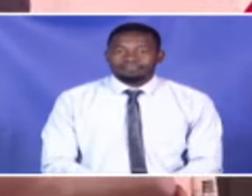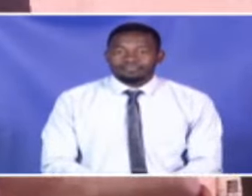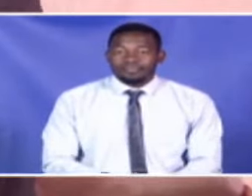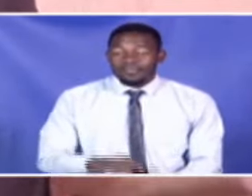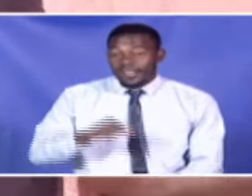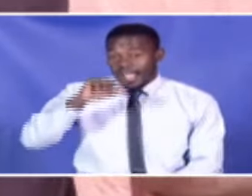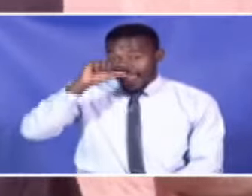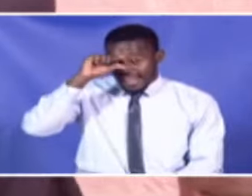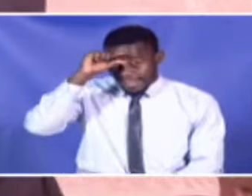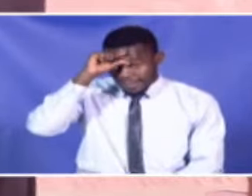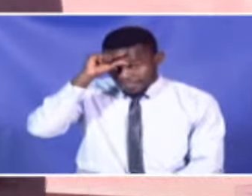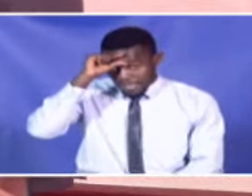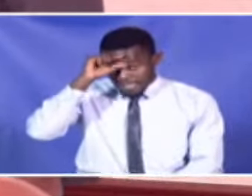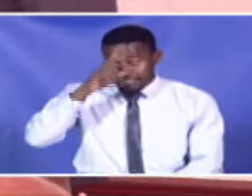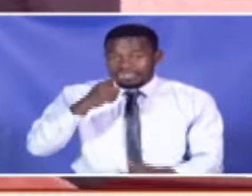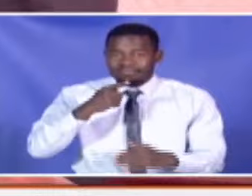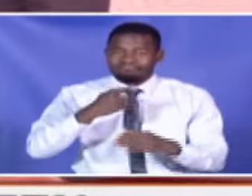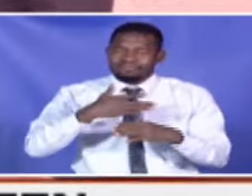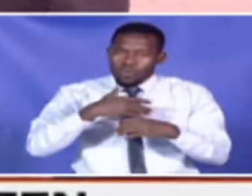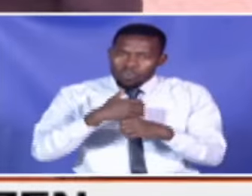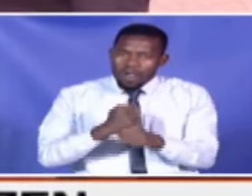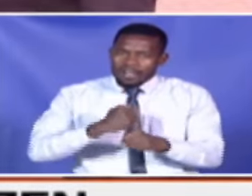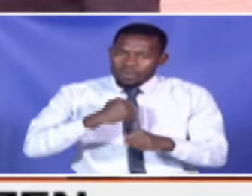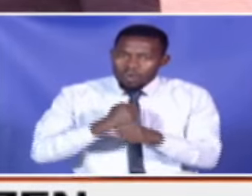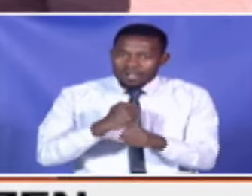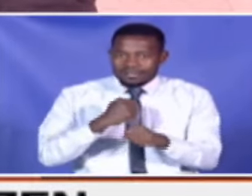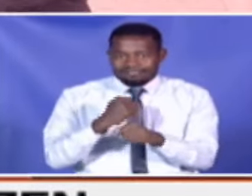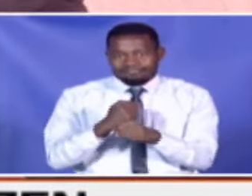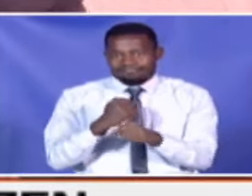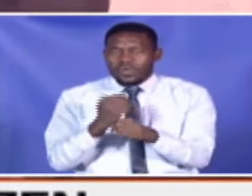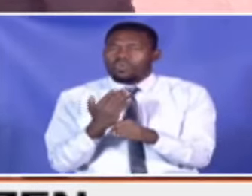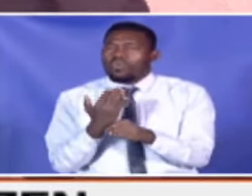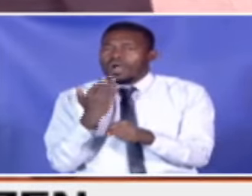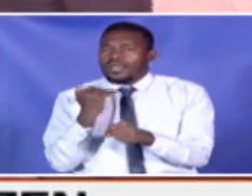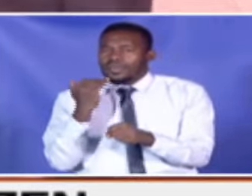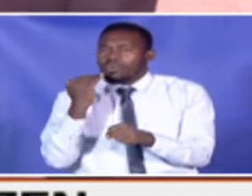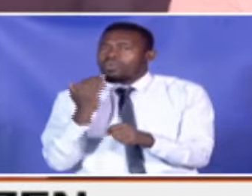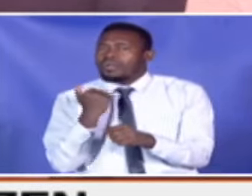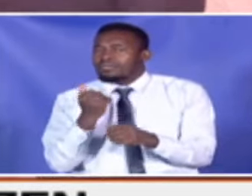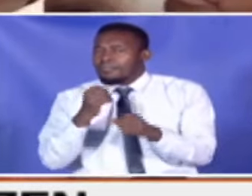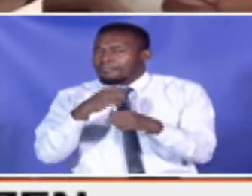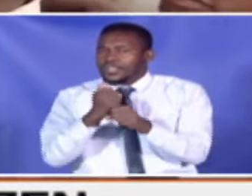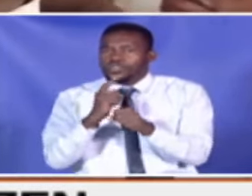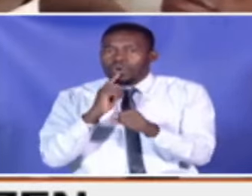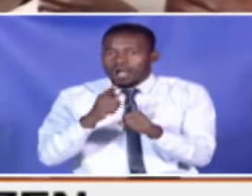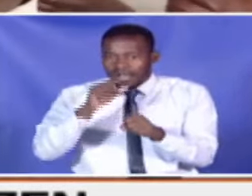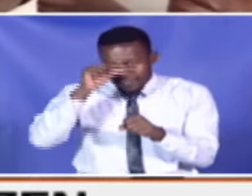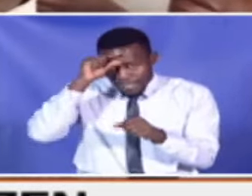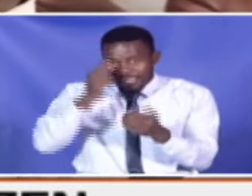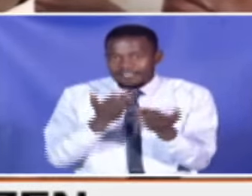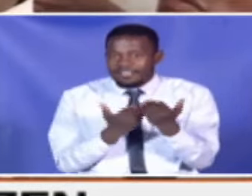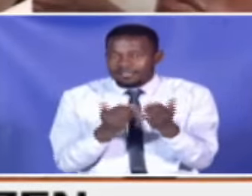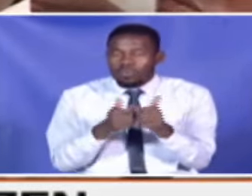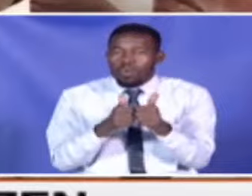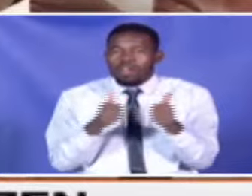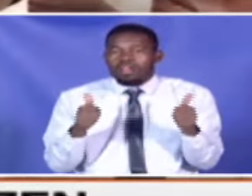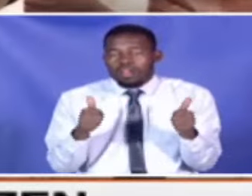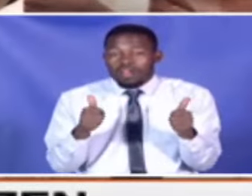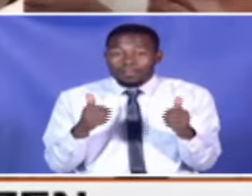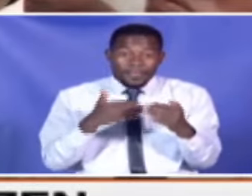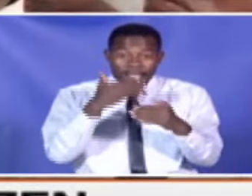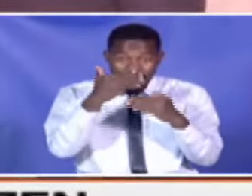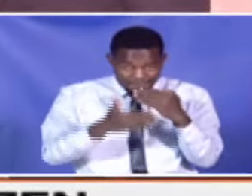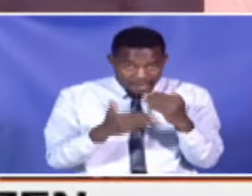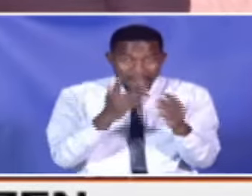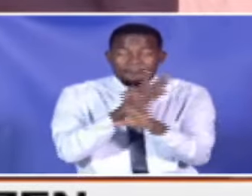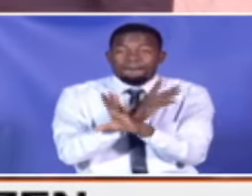Serikali imekuwa ikijizatiti kuhakikisha kuwa kuna uwajibikaji katika utendakazi wa serikali baada ya Rais